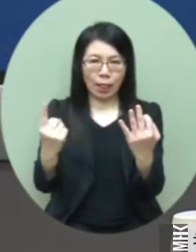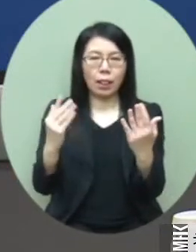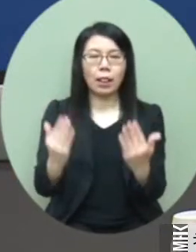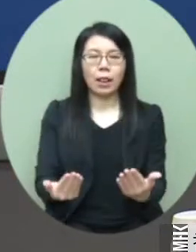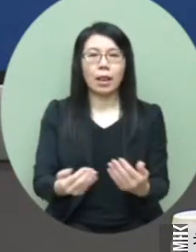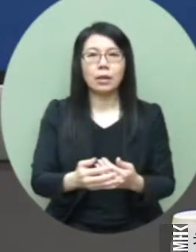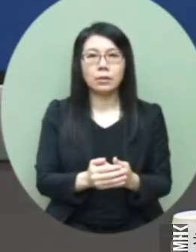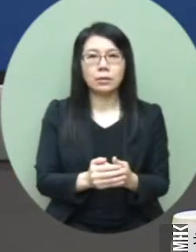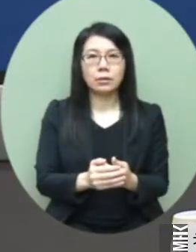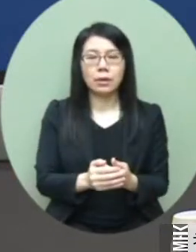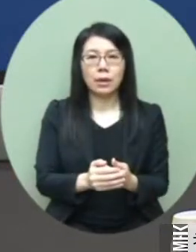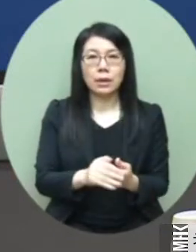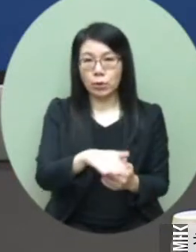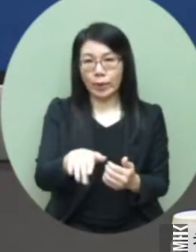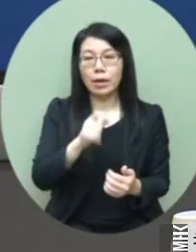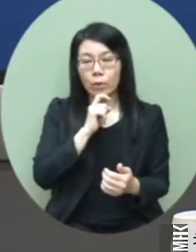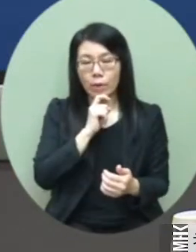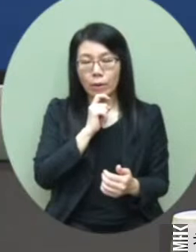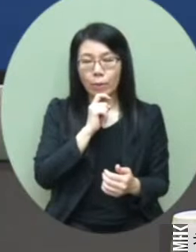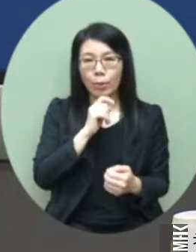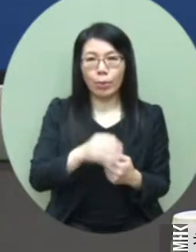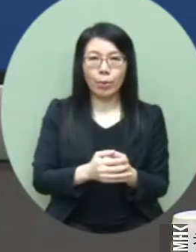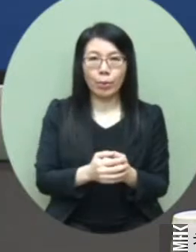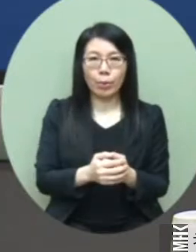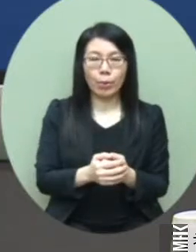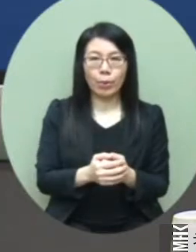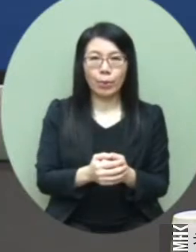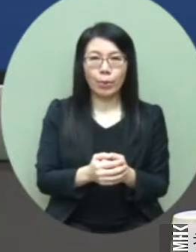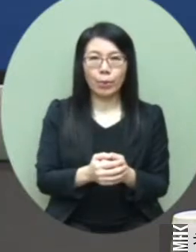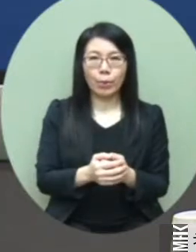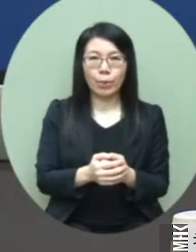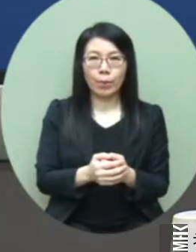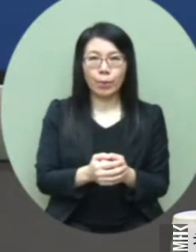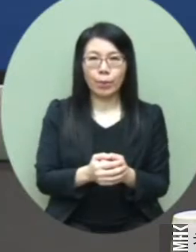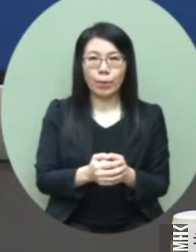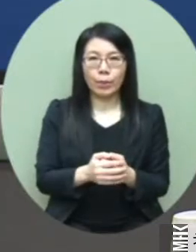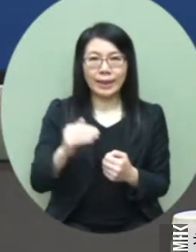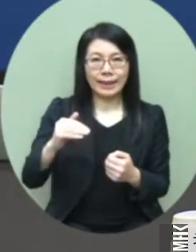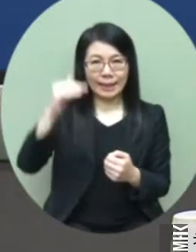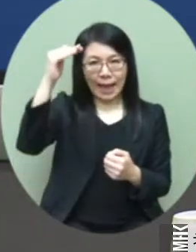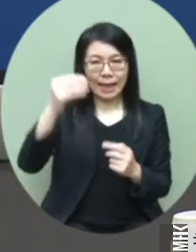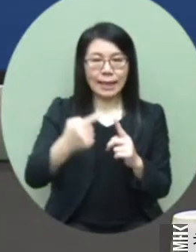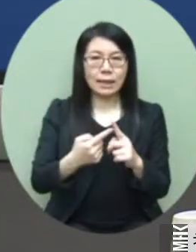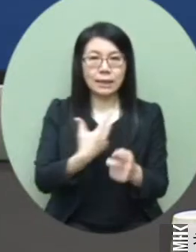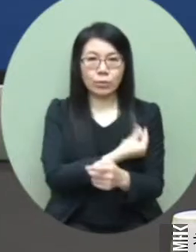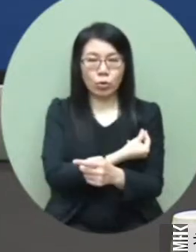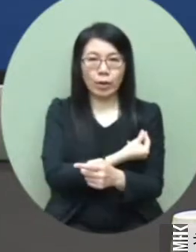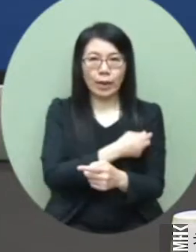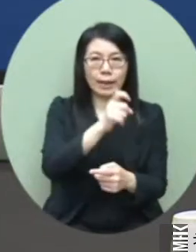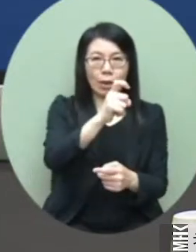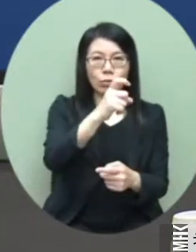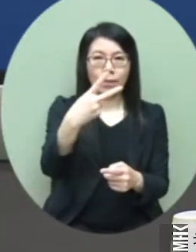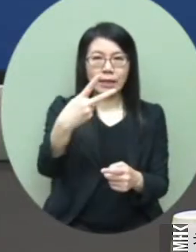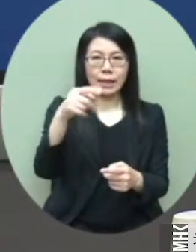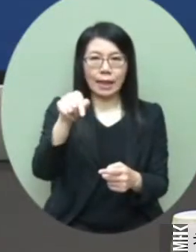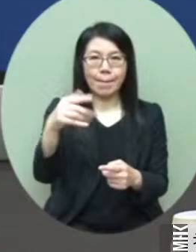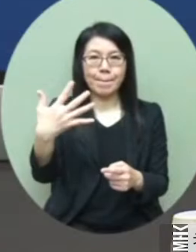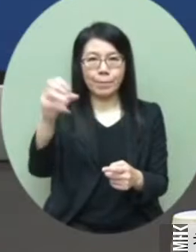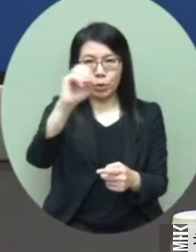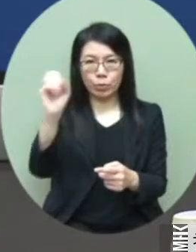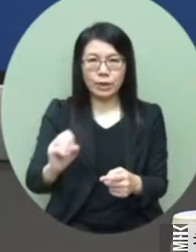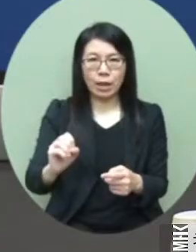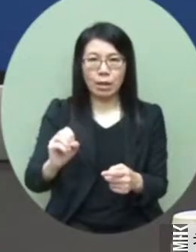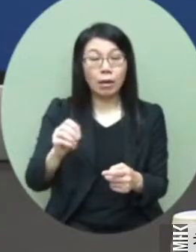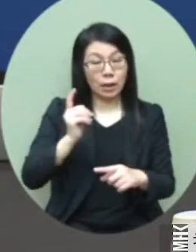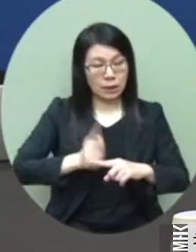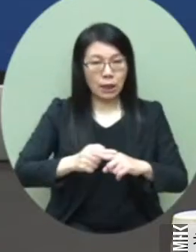成年人已经打了92.5%是一个很高的这个比例。我们这个也